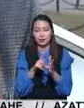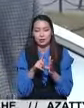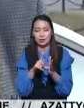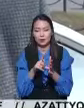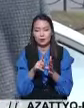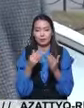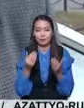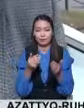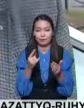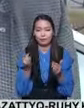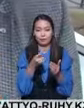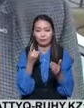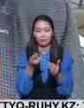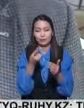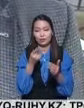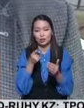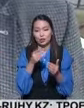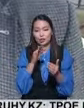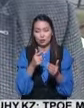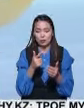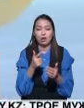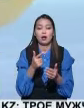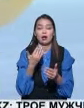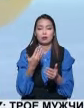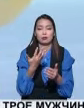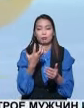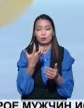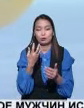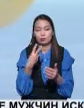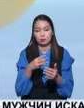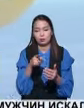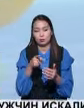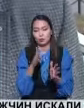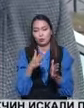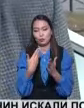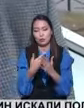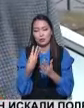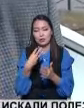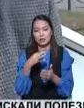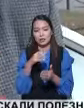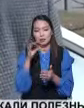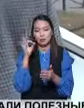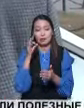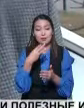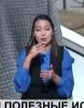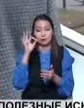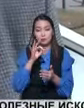тенге, почти 30%, около 30 забирает. 4% выгодно, все мы туда